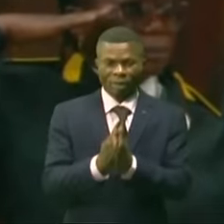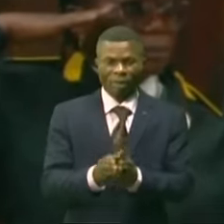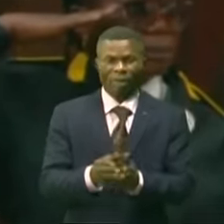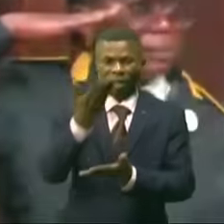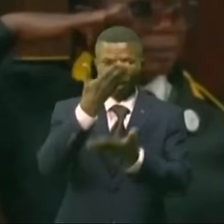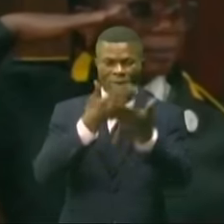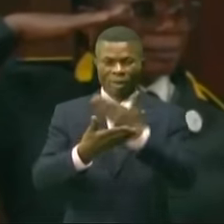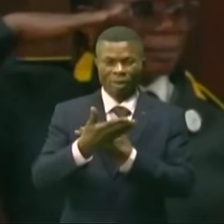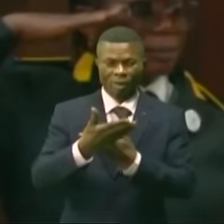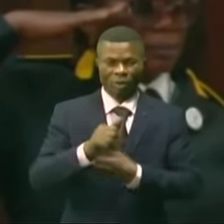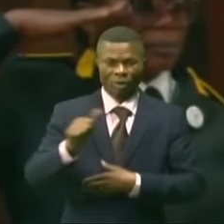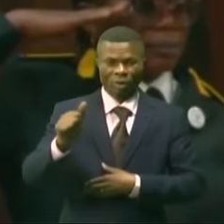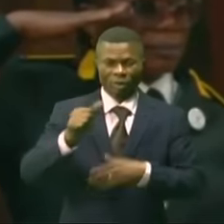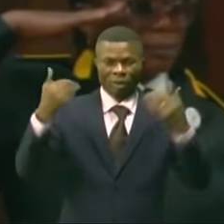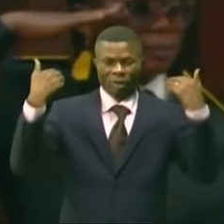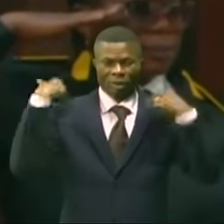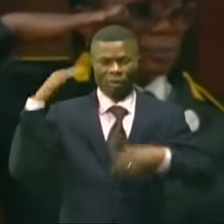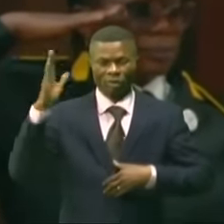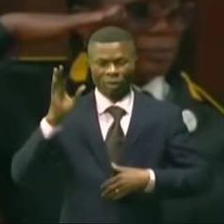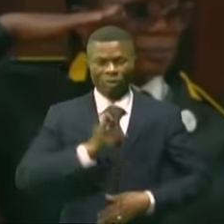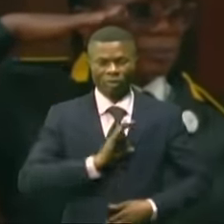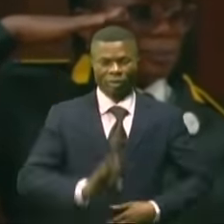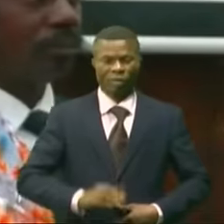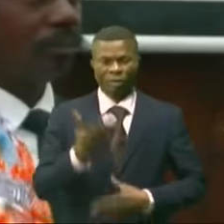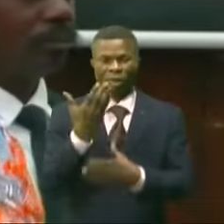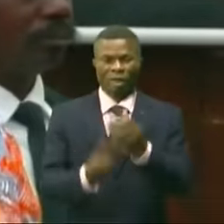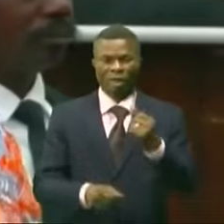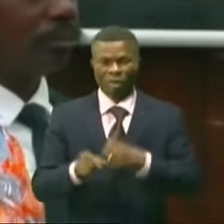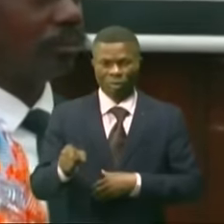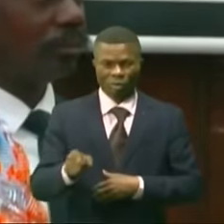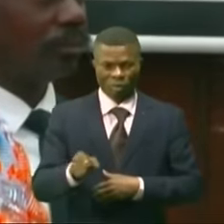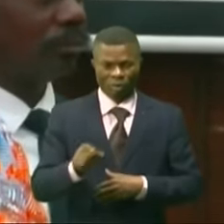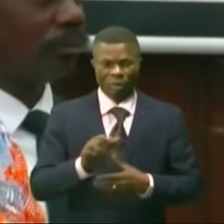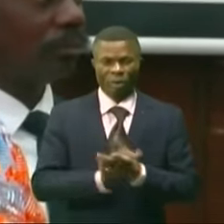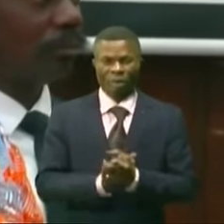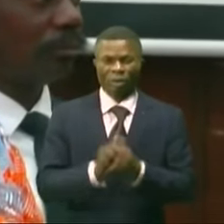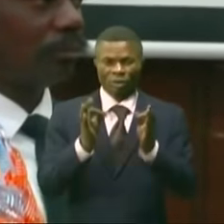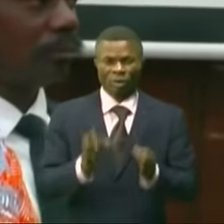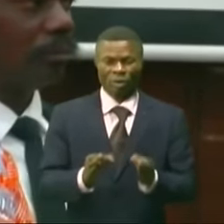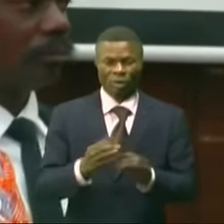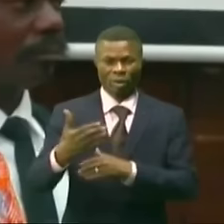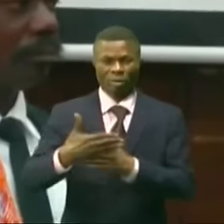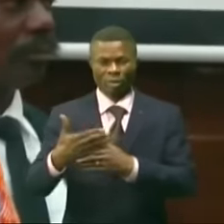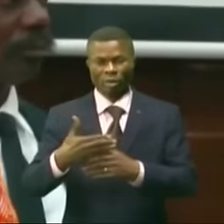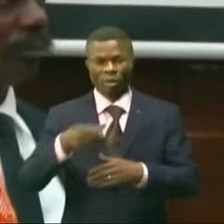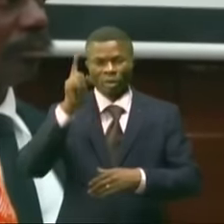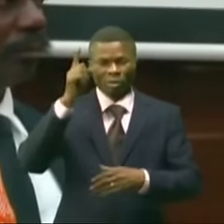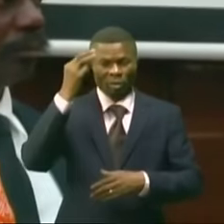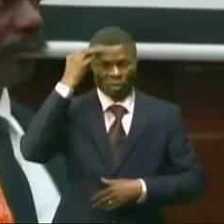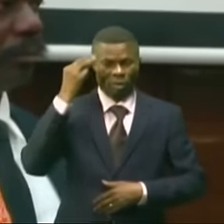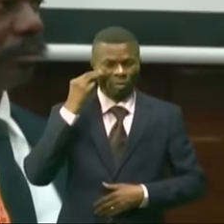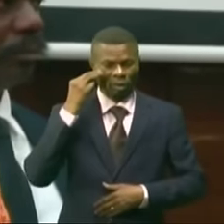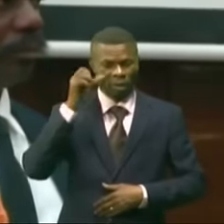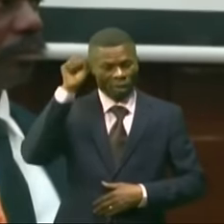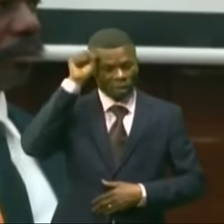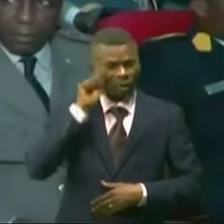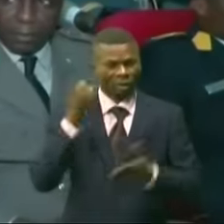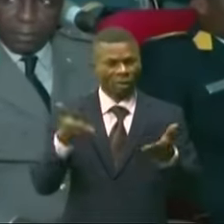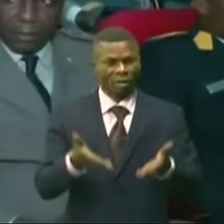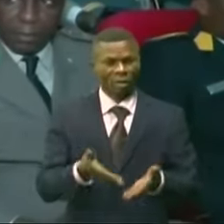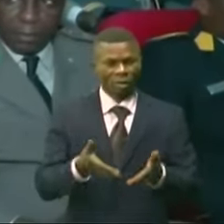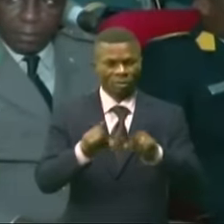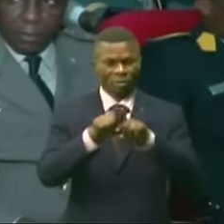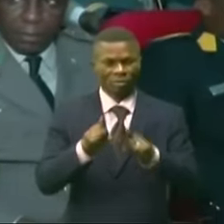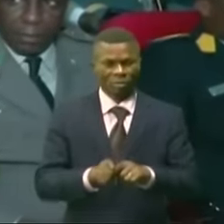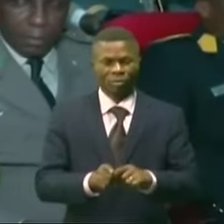représenté personnellement le chef de l'État Félix Antoine tiseked tilombo empêché au côté de la première ministre Judit soumino touluka